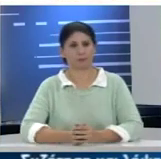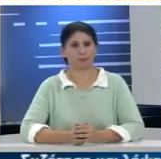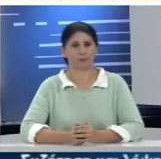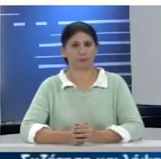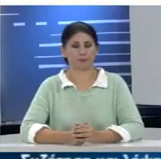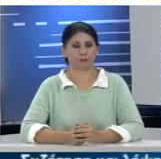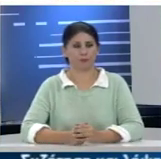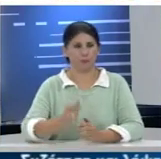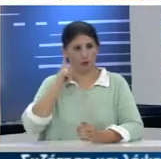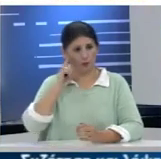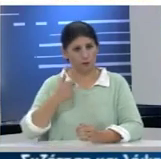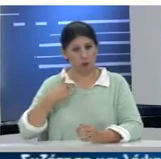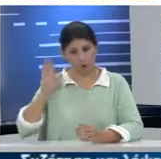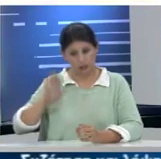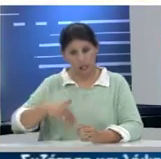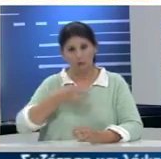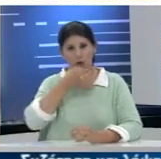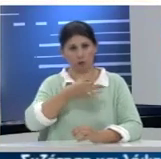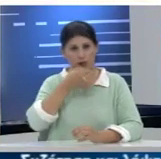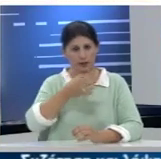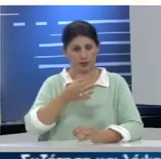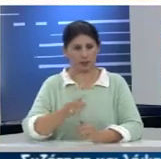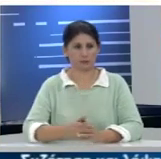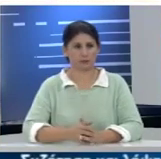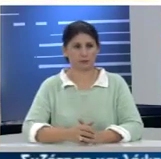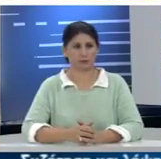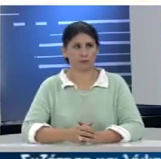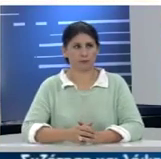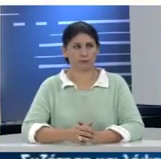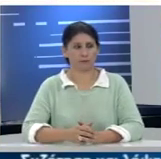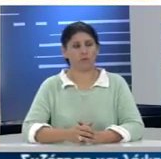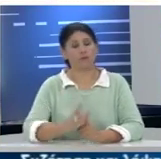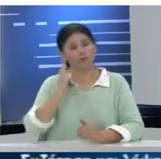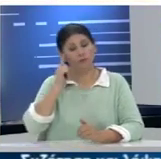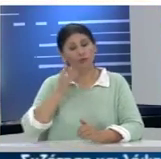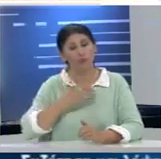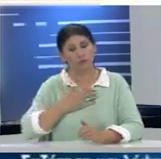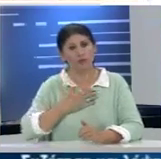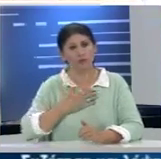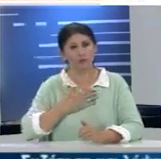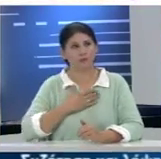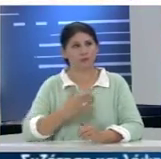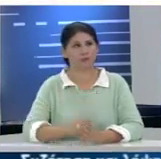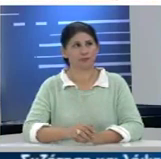Και δεδομένου ότι είμαι ο τελευταίος ομιλητής, νομίζω ότι